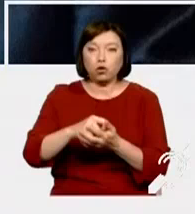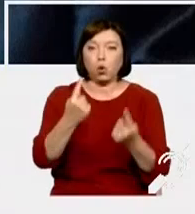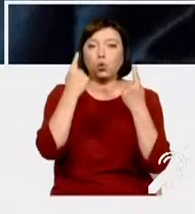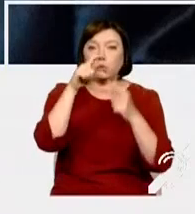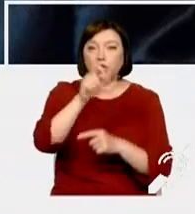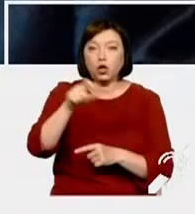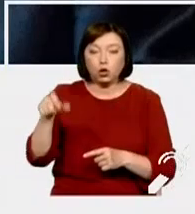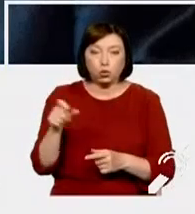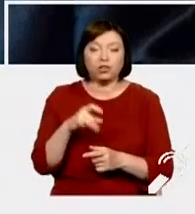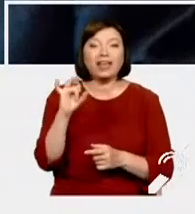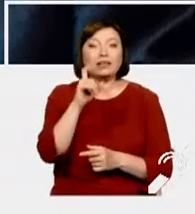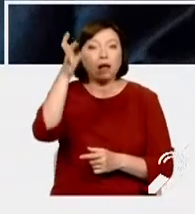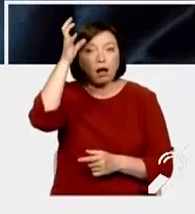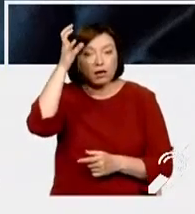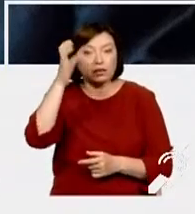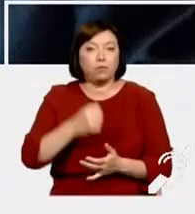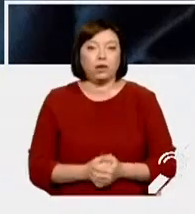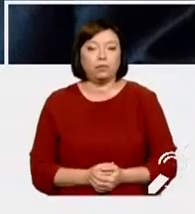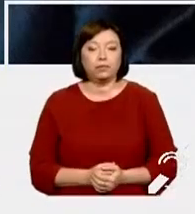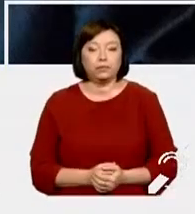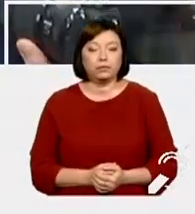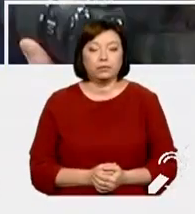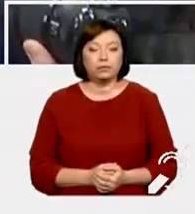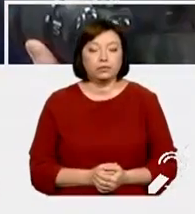marcante din mediul Academic și științific